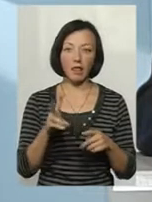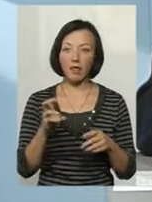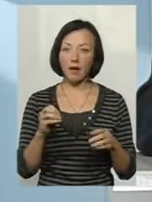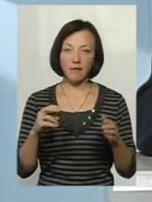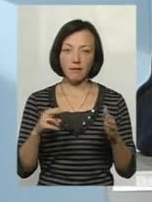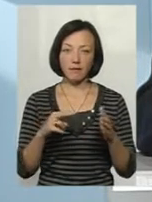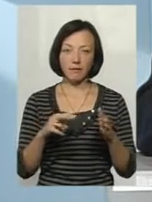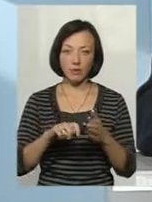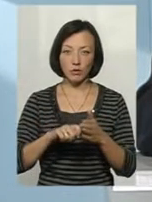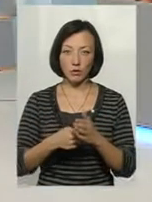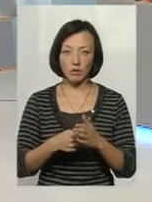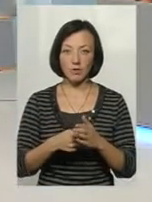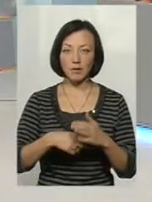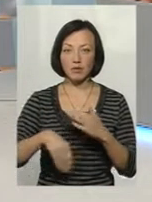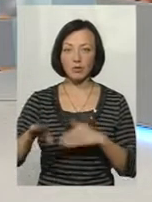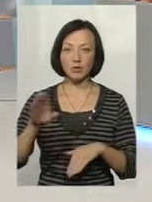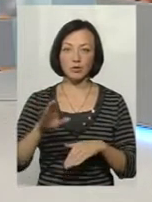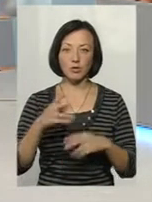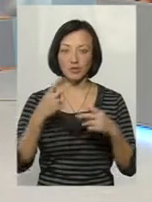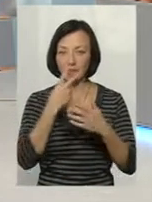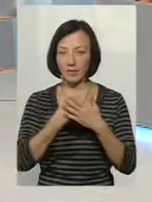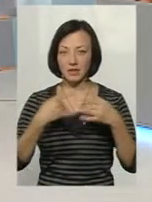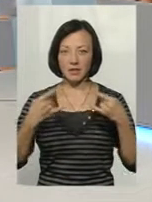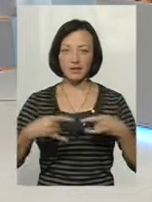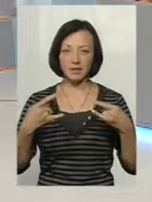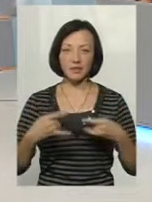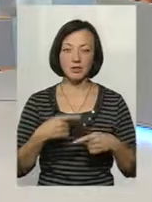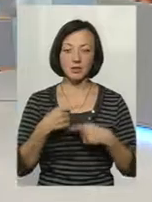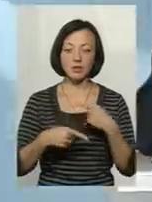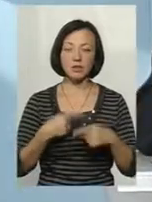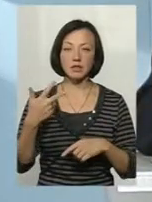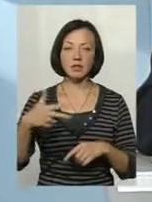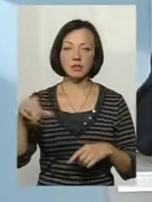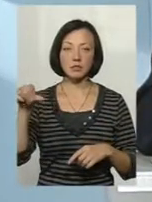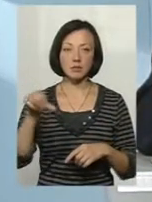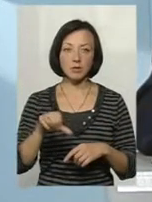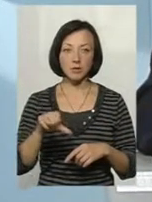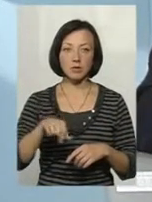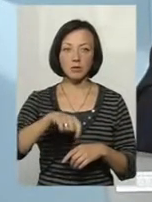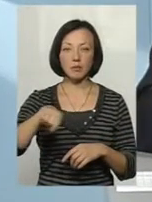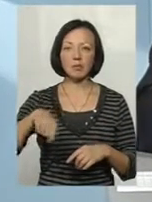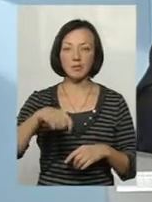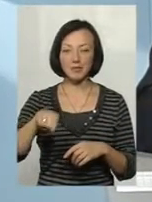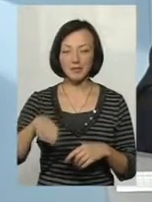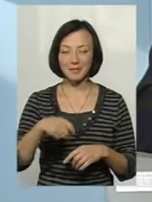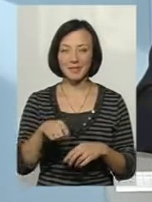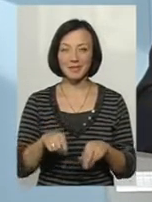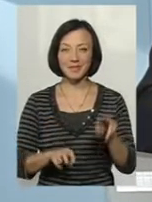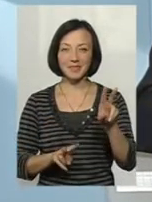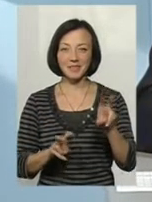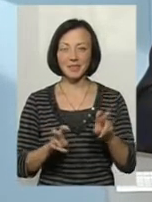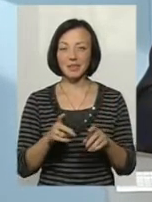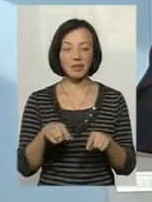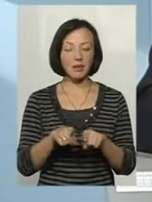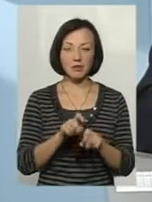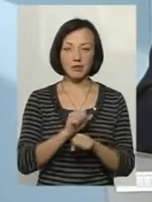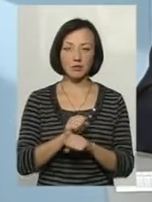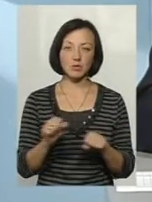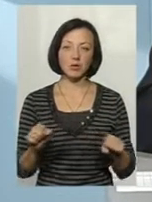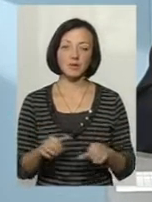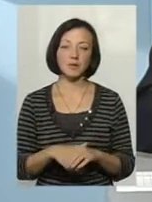включив, поставив молоко, пішов дивитися телевізор. Через кожні півгодини помішуйте, так? Варіант такий не проходить, це